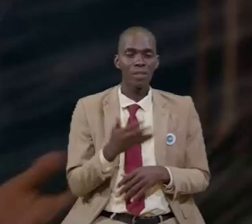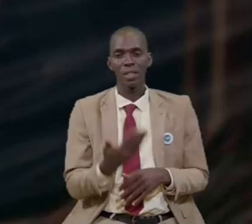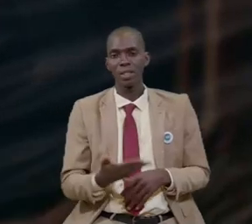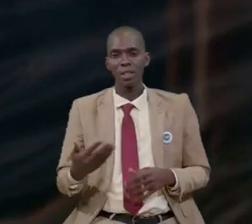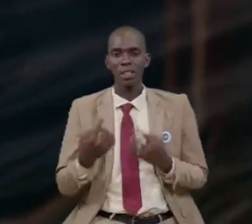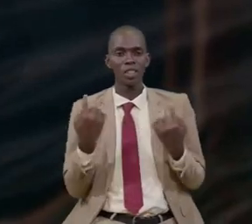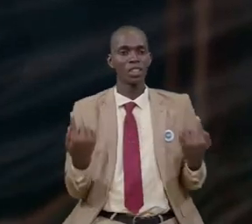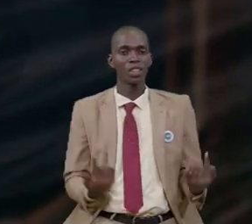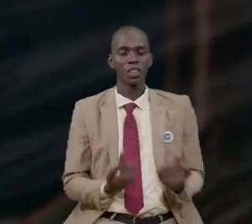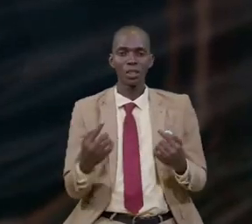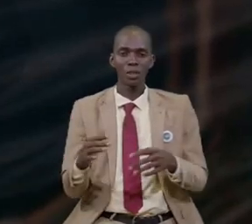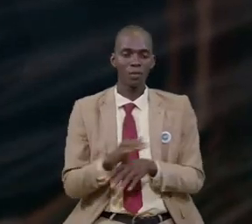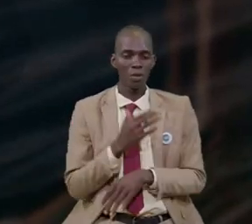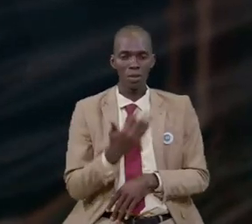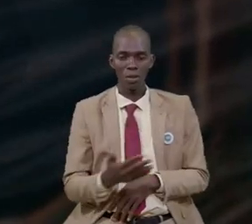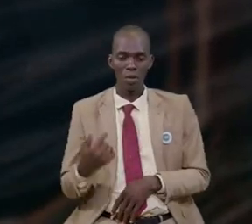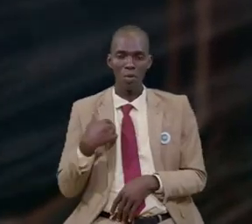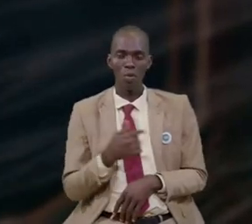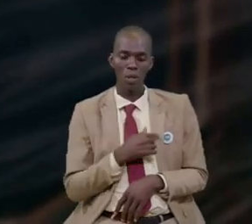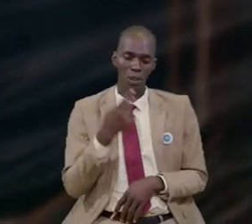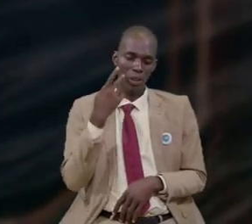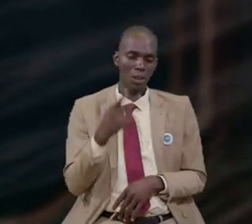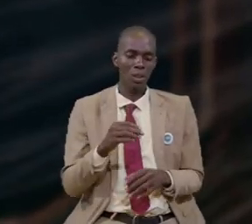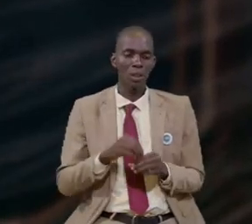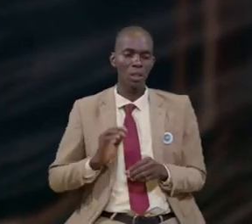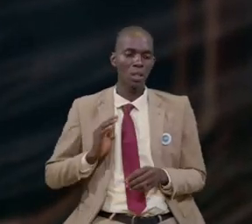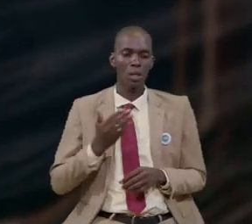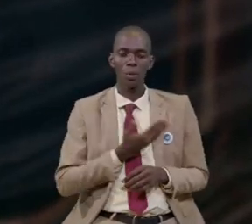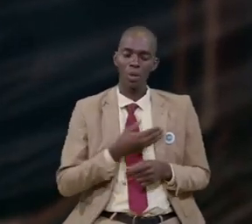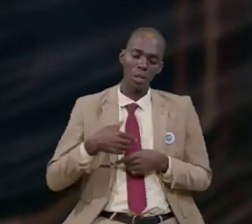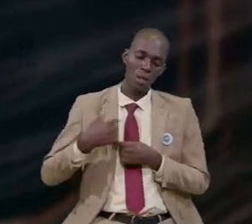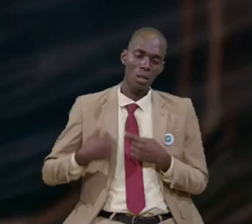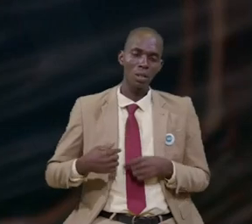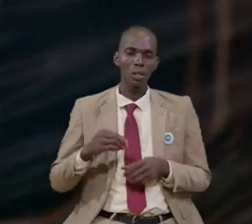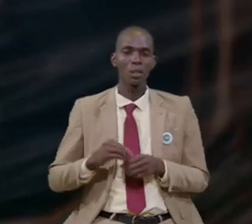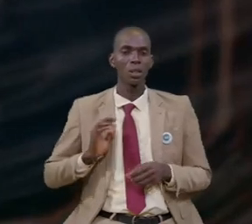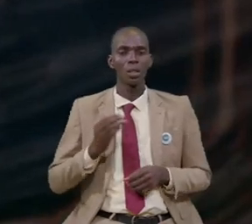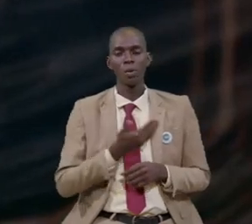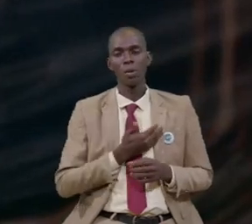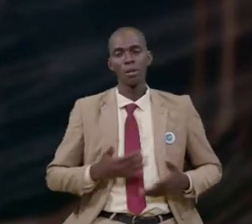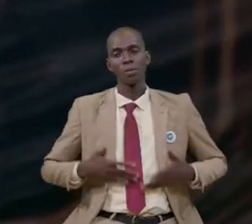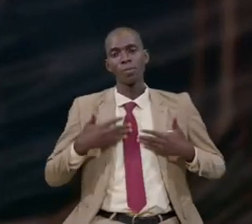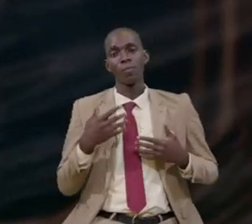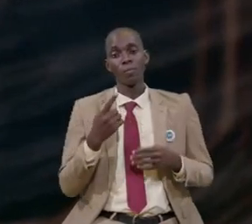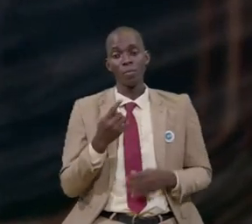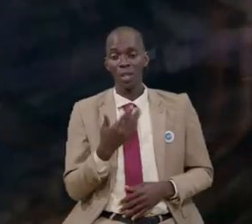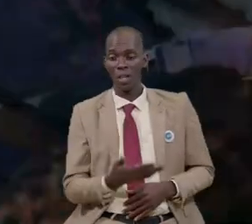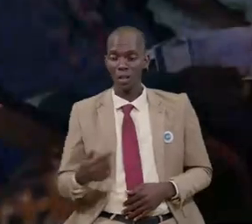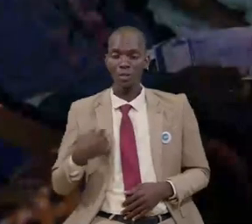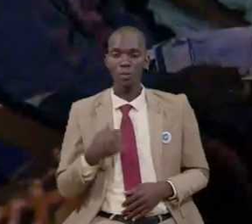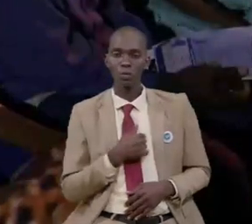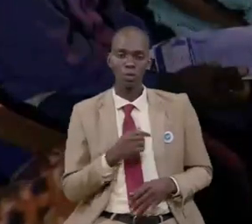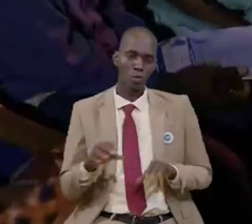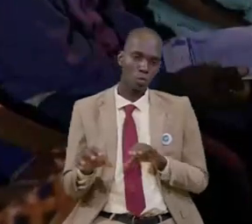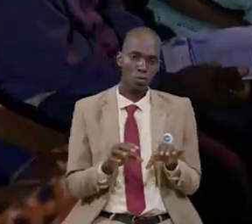choses pécheresses qu'on découvre dans le cœur, dans la vie. Ce que vous avez fait